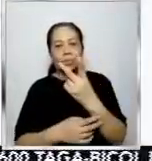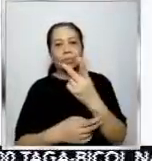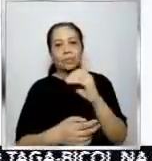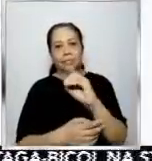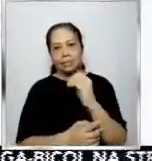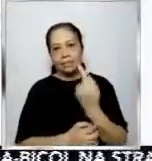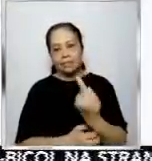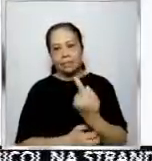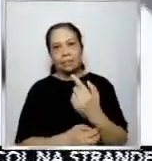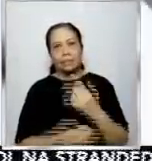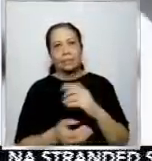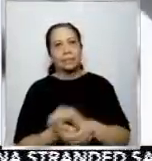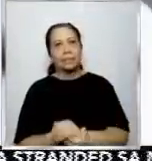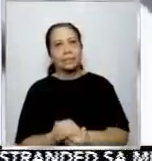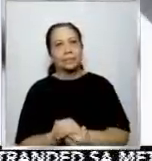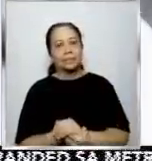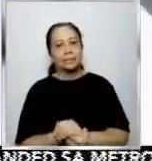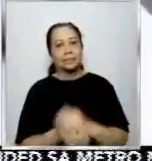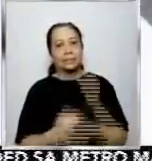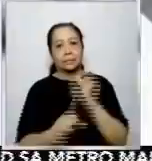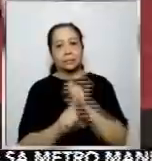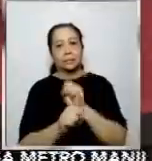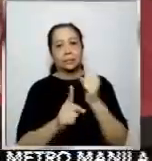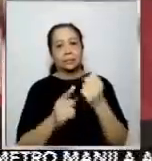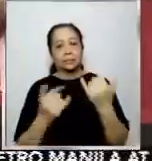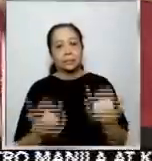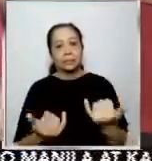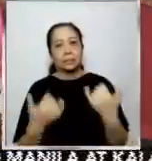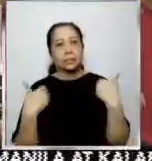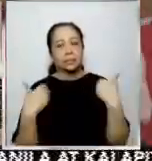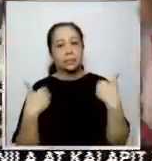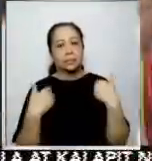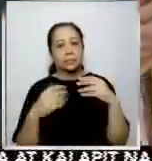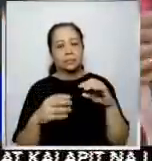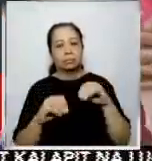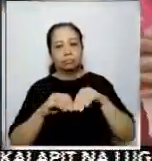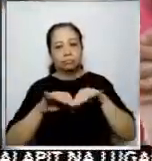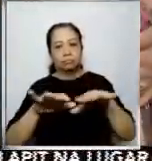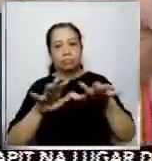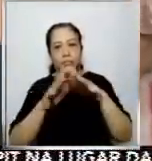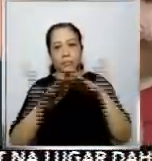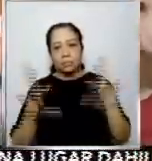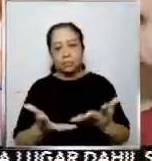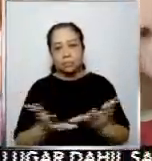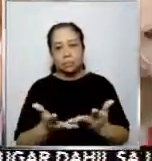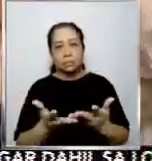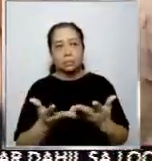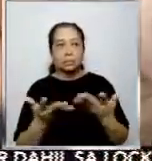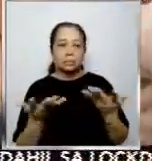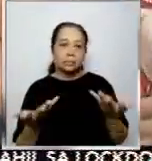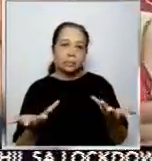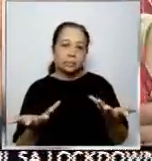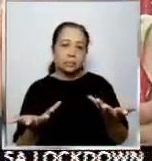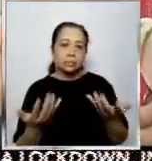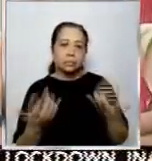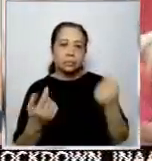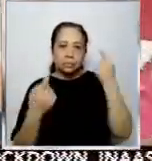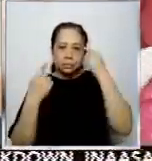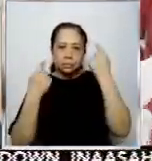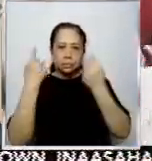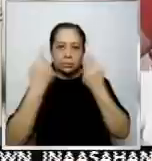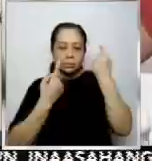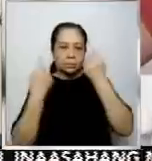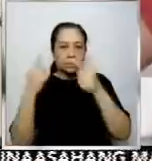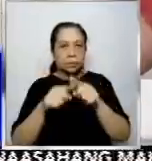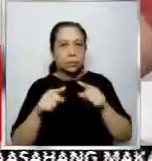sitwasyon natin ngayon, meron tayong pandemic. Siyempre, inaalala rin namin yung kalagayan